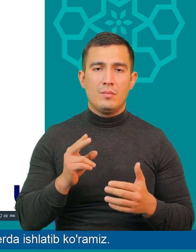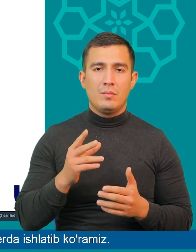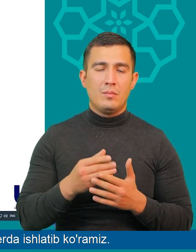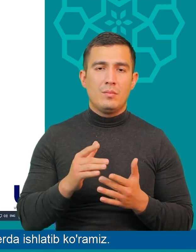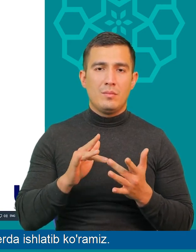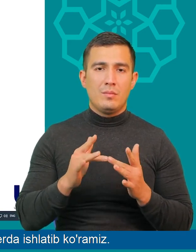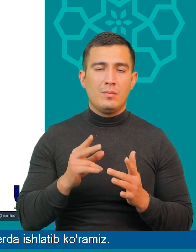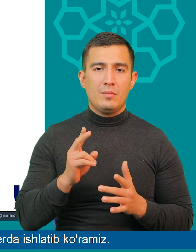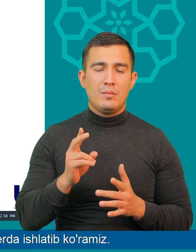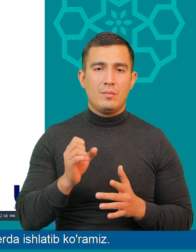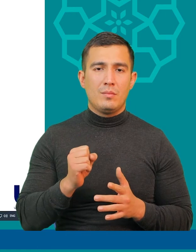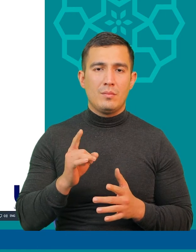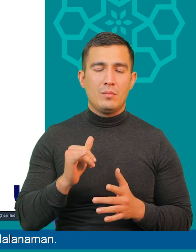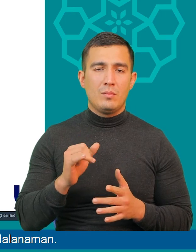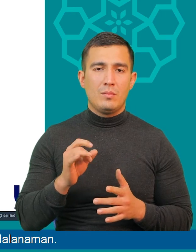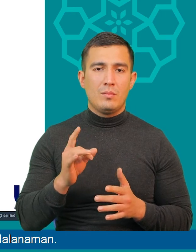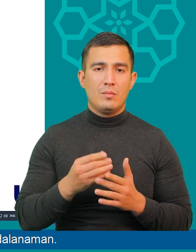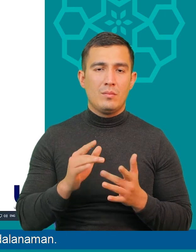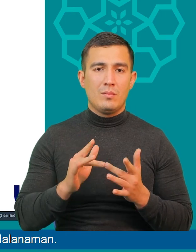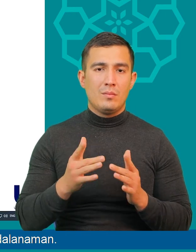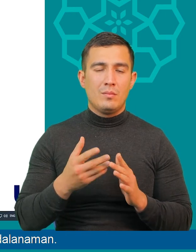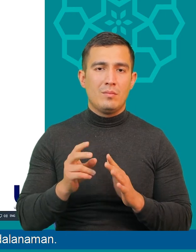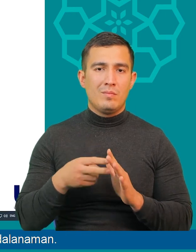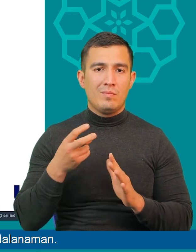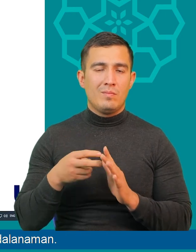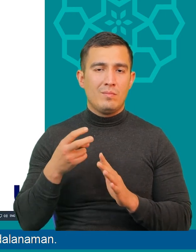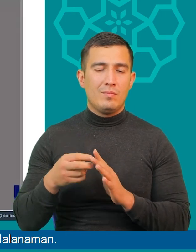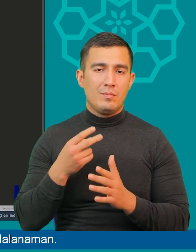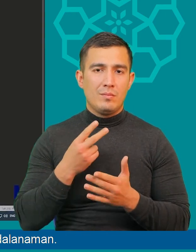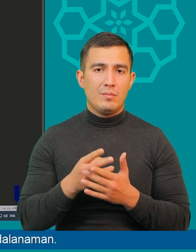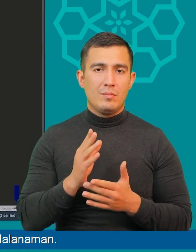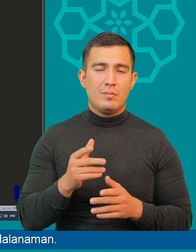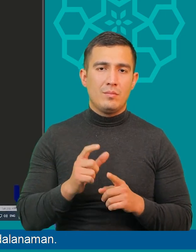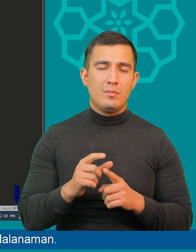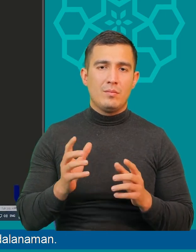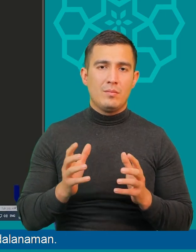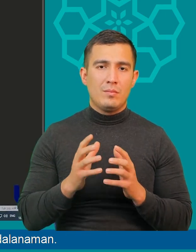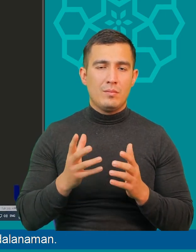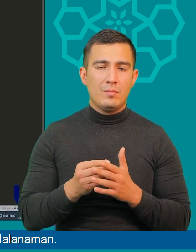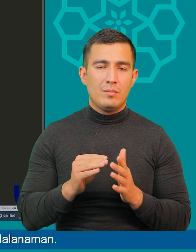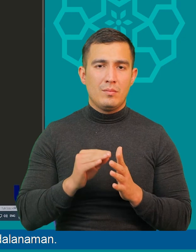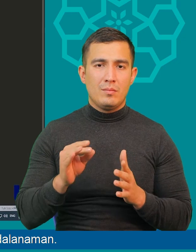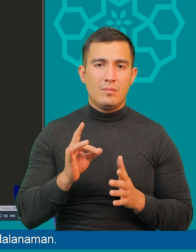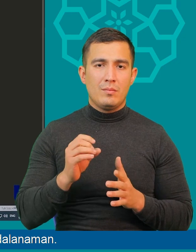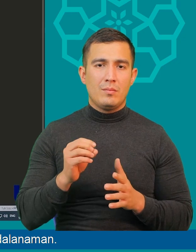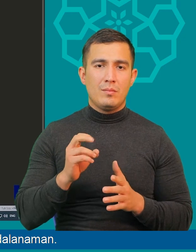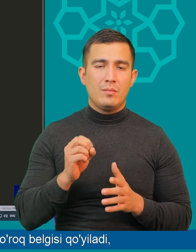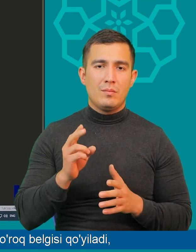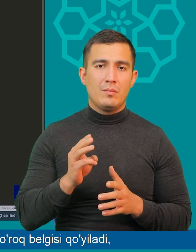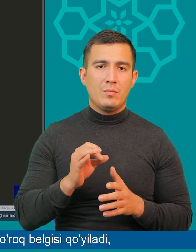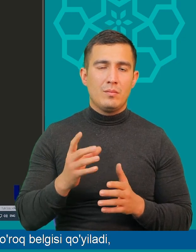brauzerda ishlatib ko'ramiz. Buning uchun men Sublime Text redaktoridan